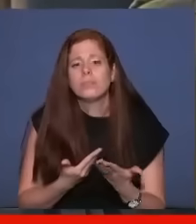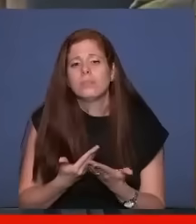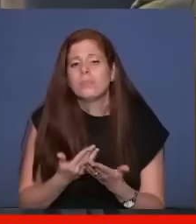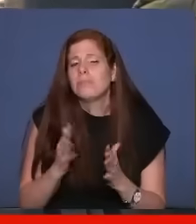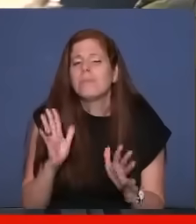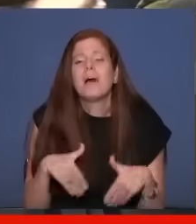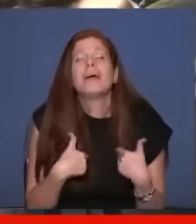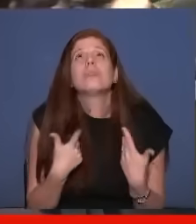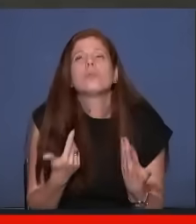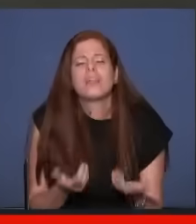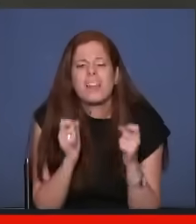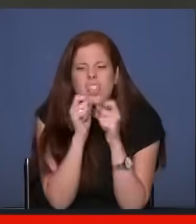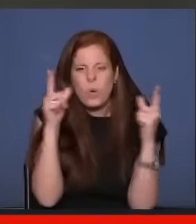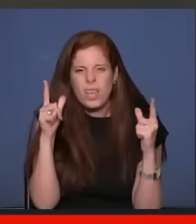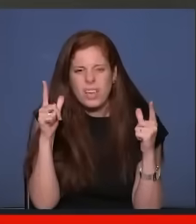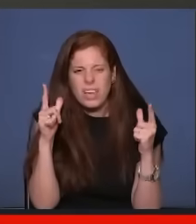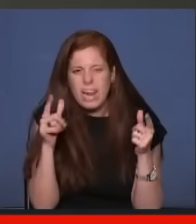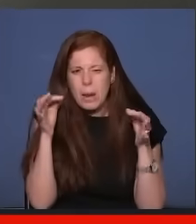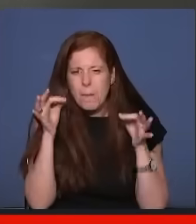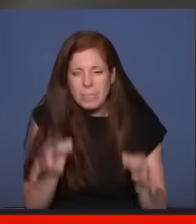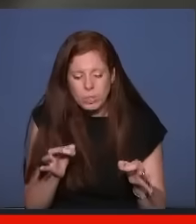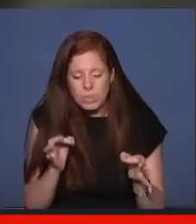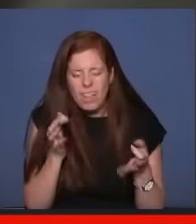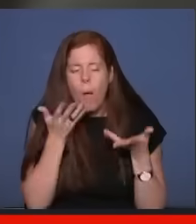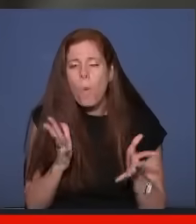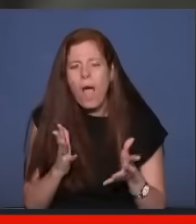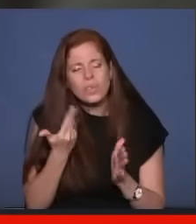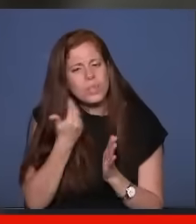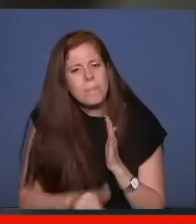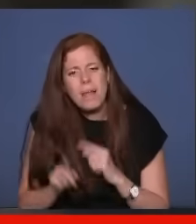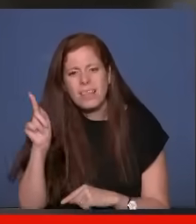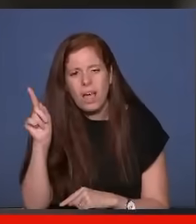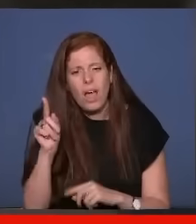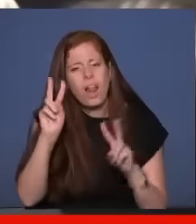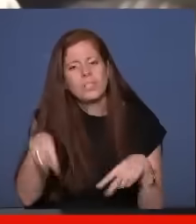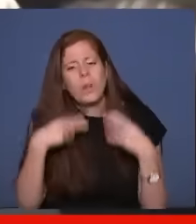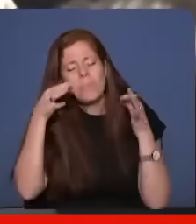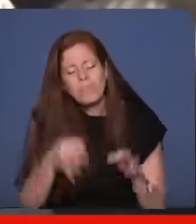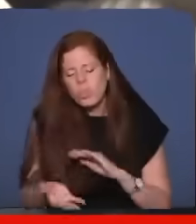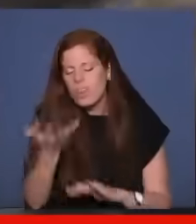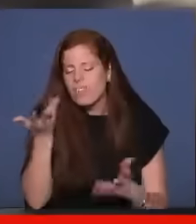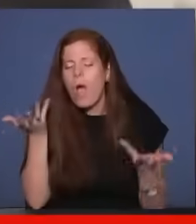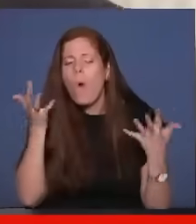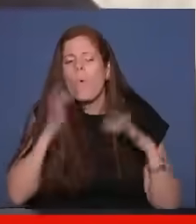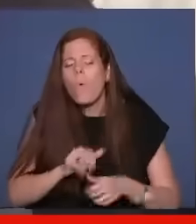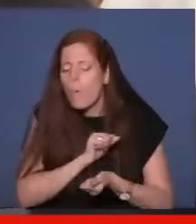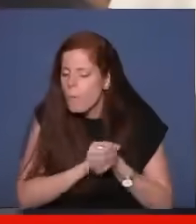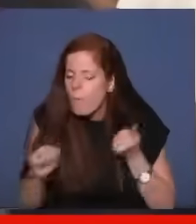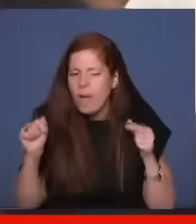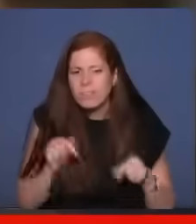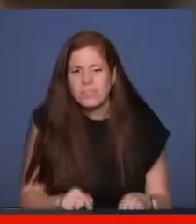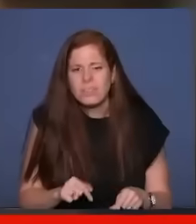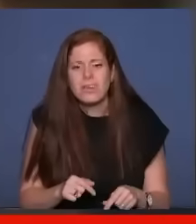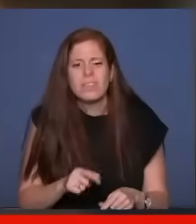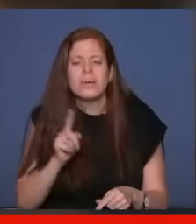נותן להתעורר מהמציאות הארורה הזאת בלעדיך? לחזור המציאות שלפני החורבן הזה. כמה אהבה הייתה